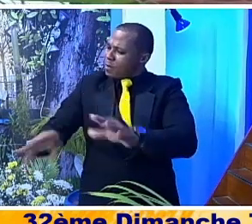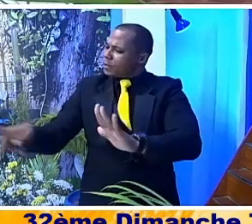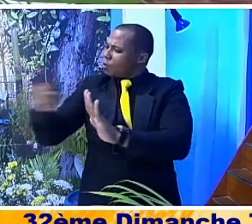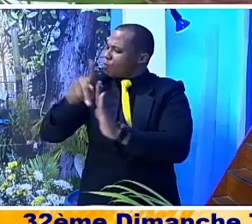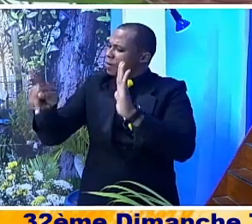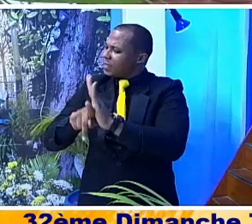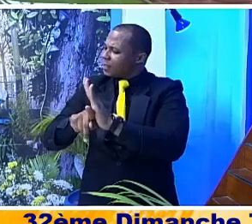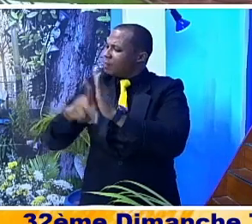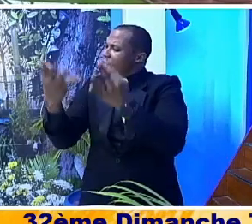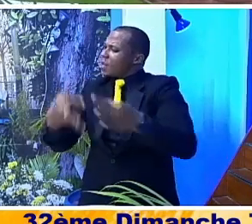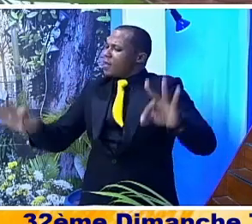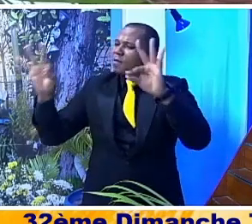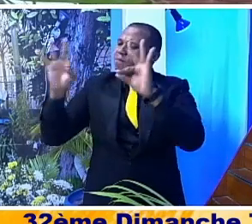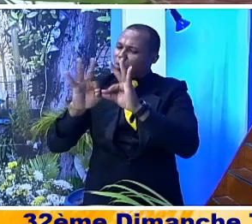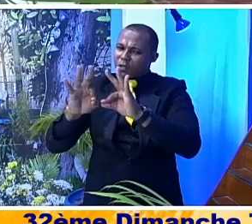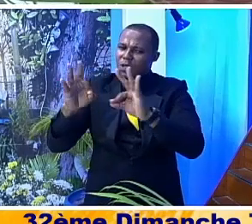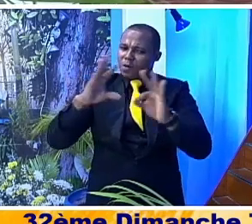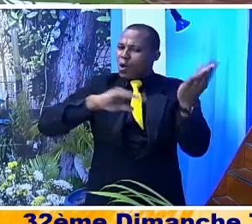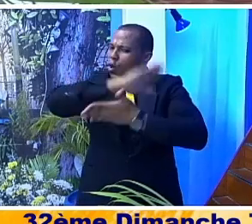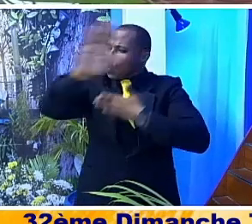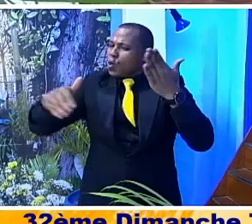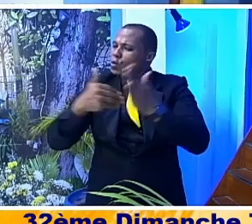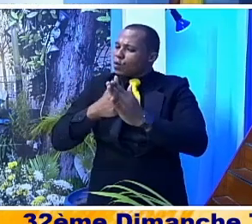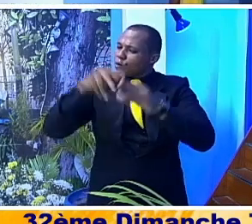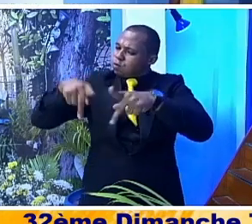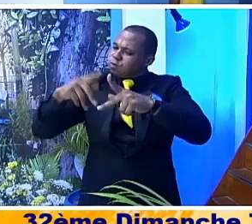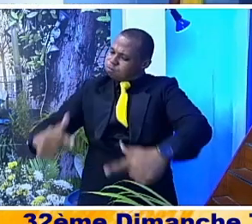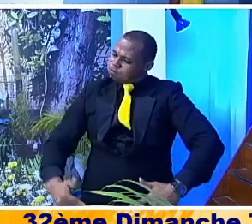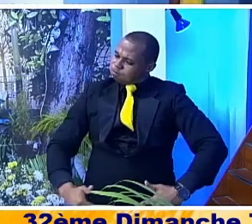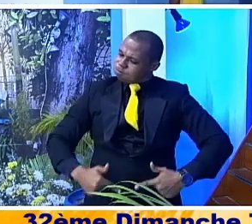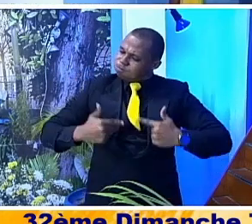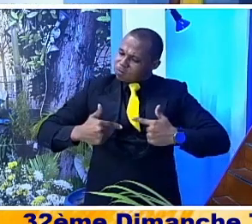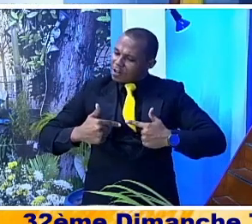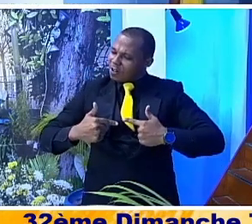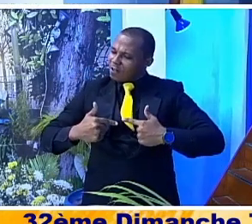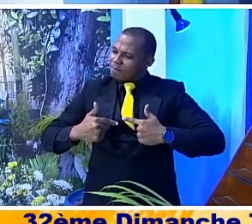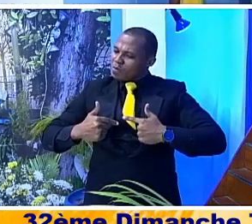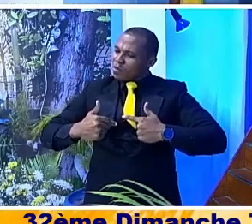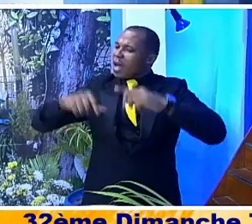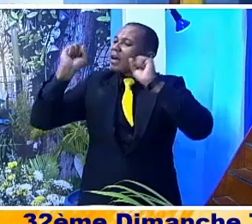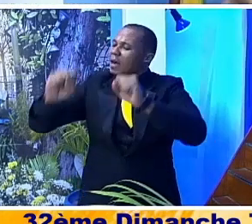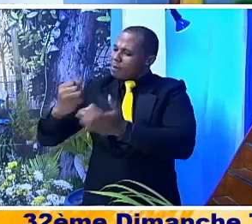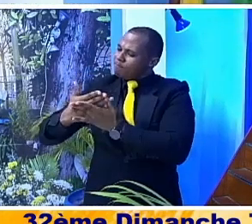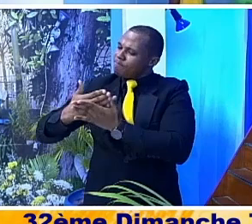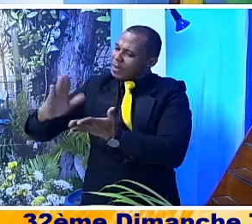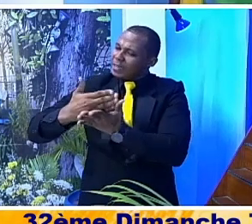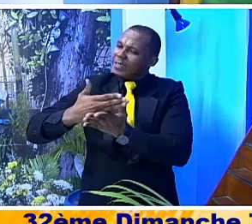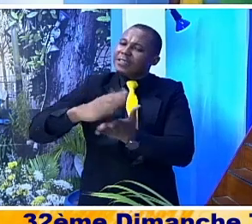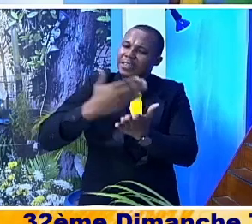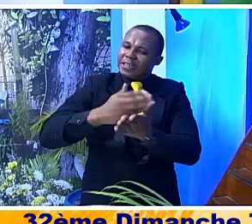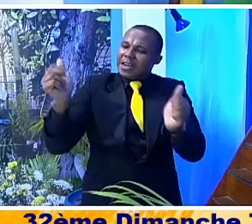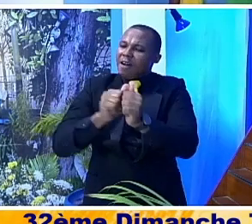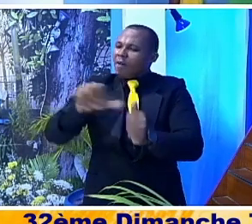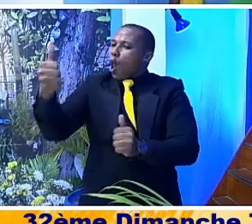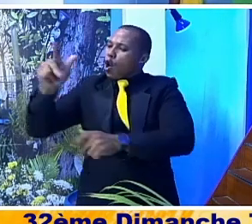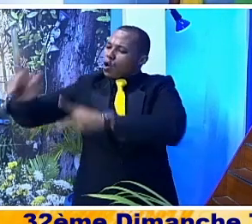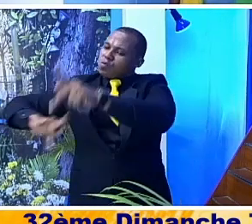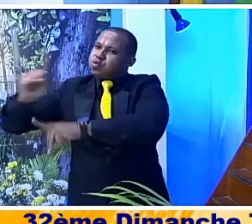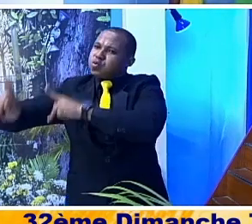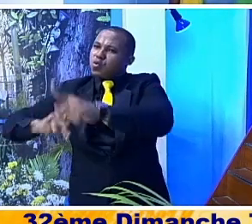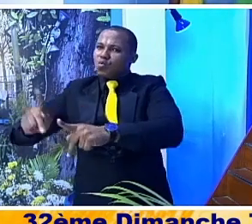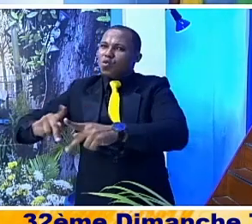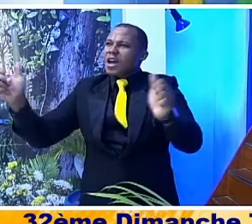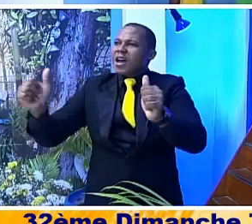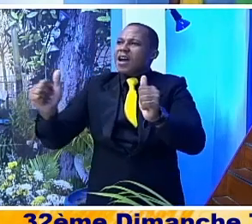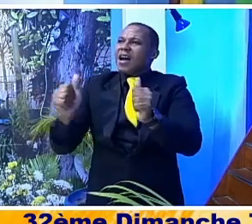lié. Et tout le monde dans la vie, il y a un bagage capable de partager avec l'autre monde.